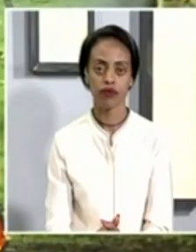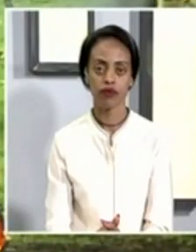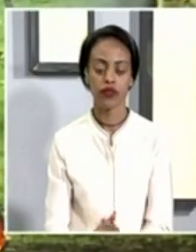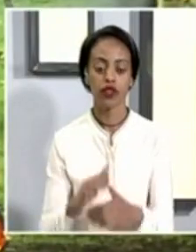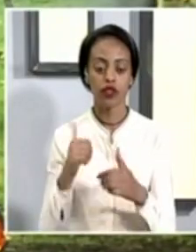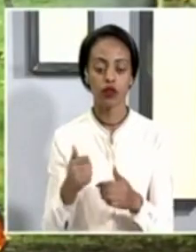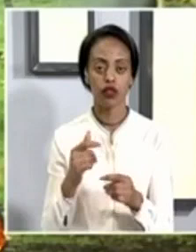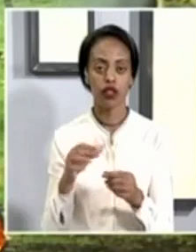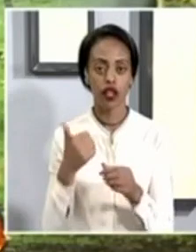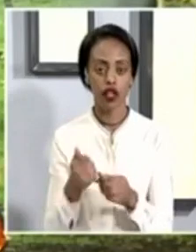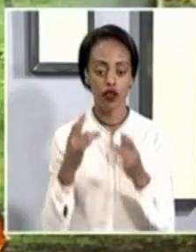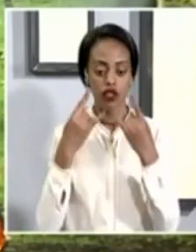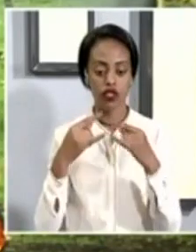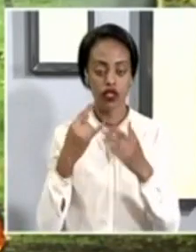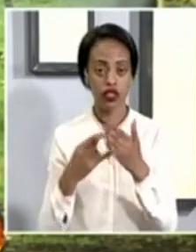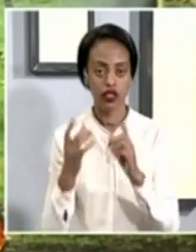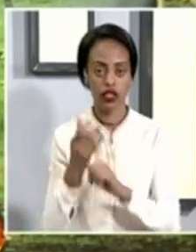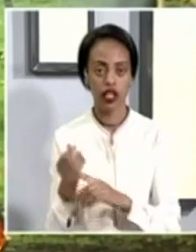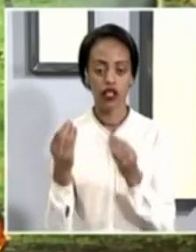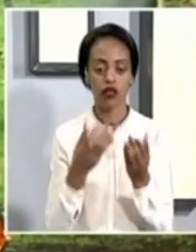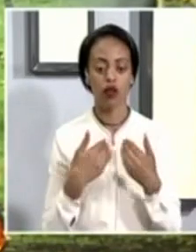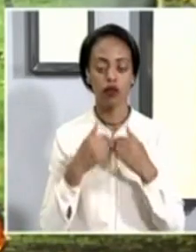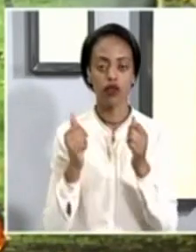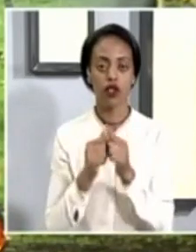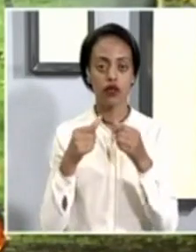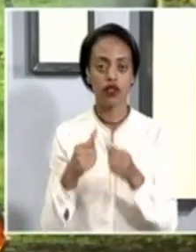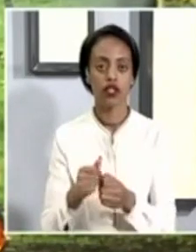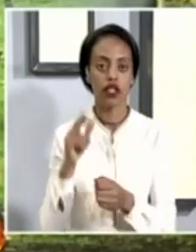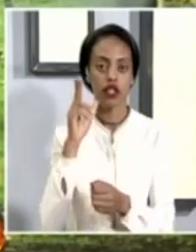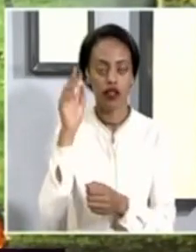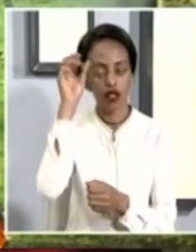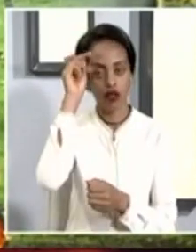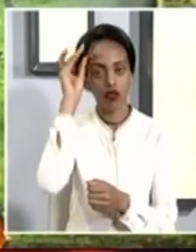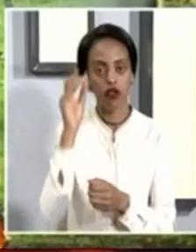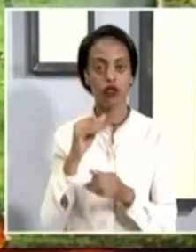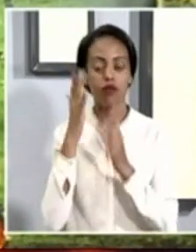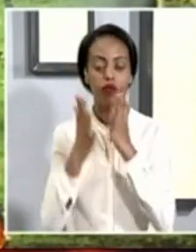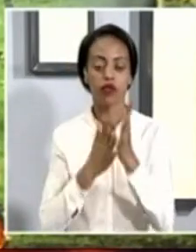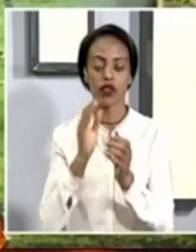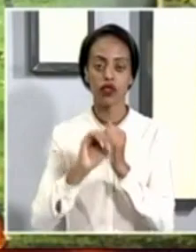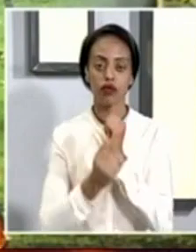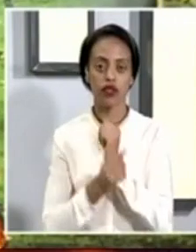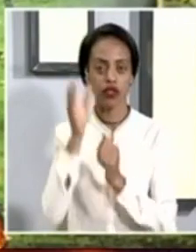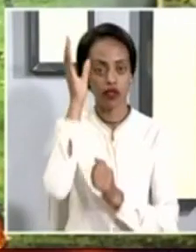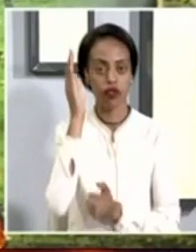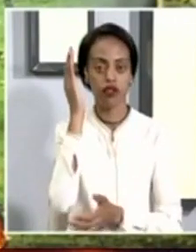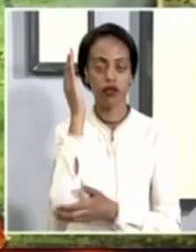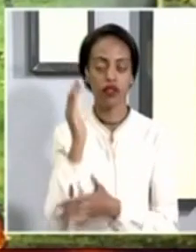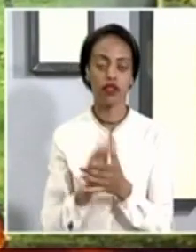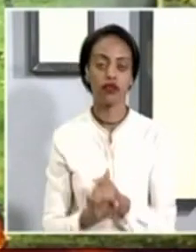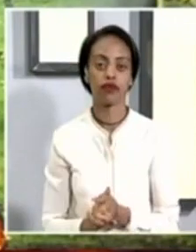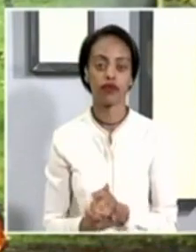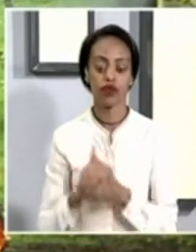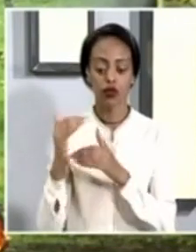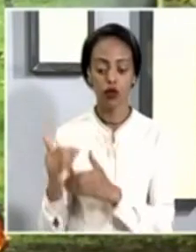ናይዚኦምን ካልኦትን ዝርዝር ዜና ሒዝና ክንቀርብ ኢና ዜና ሒዘ ቀሪበ ዘለኹ ርግበ ዳዊት ኪሮስ ብምልክት ቋንቋ ድማ መሰረት ገብረ ዝገብር